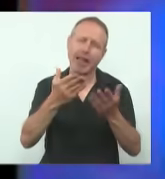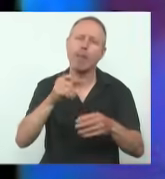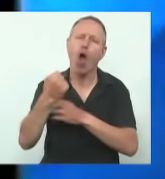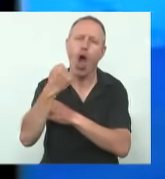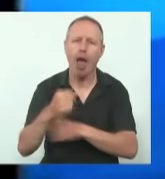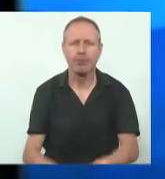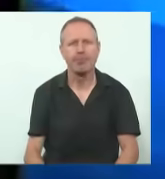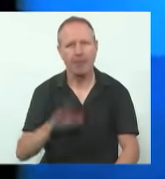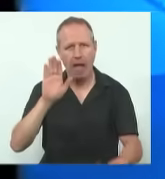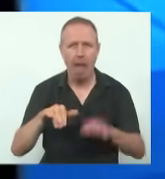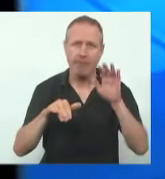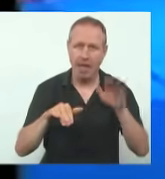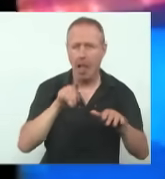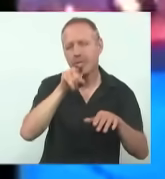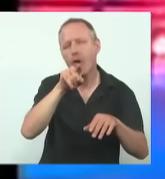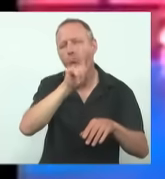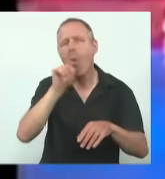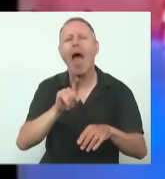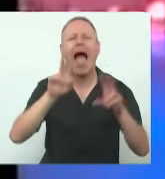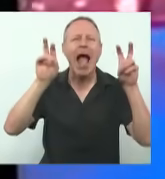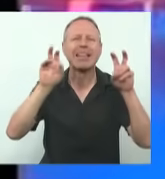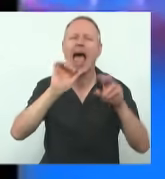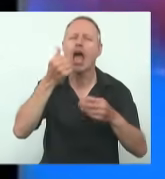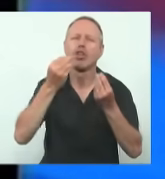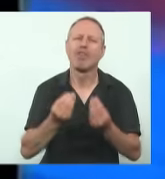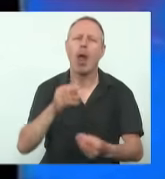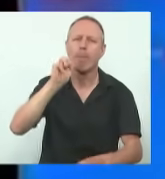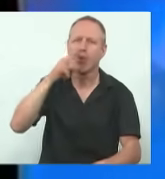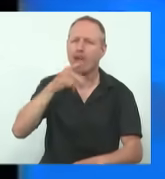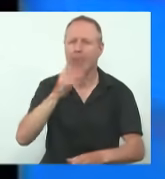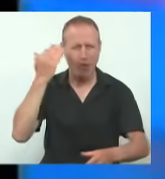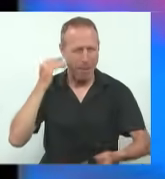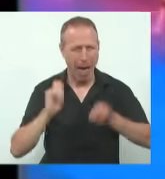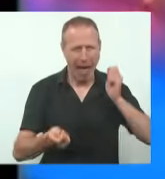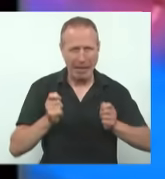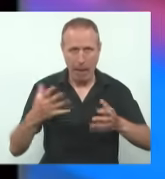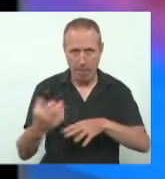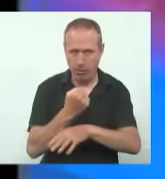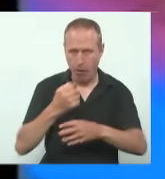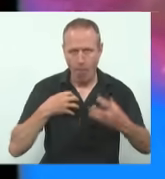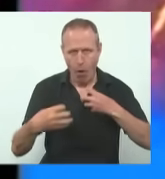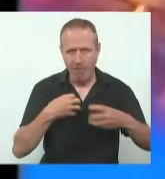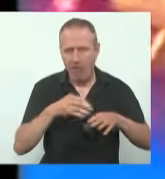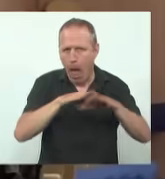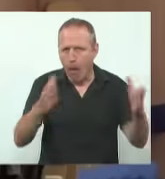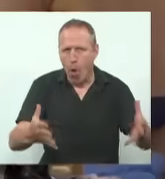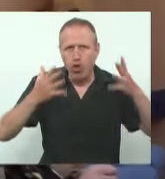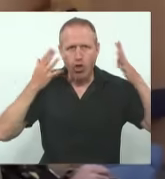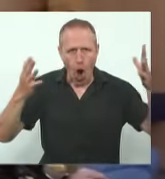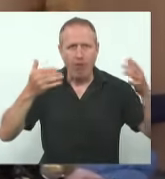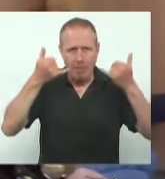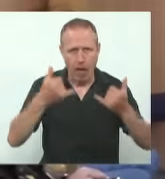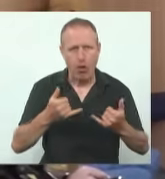גם וגם זה אולי ההגדרה הטובה ביותר למשה, מי שהיה פעם רקדן מצליח והופיע על הבמות הגדולות, והיום רב